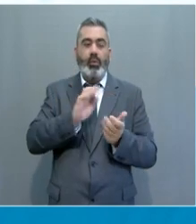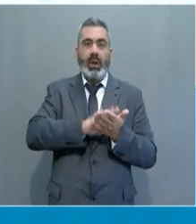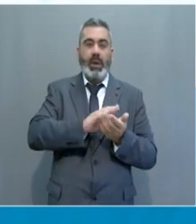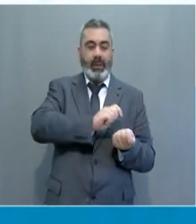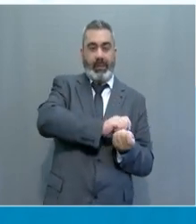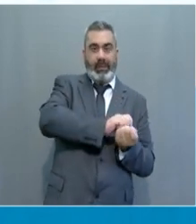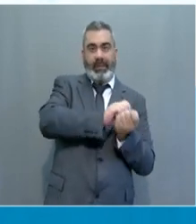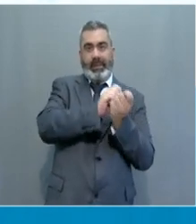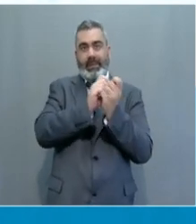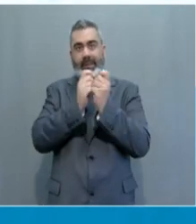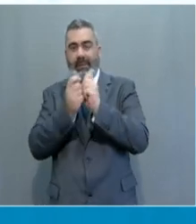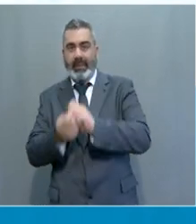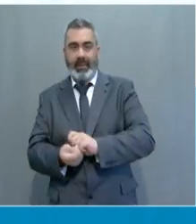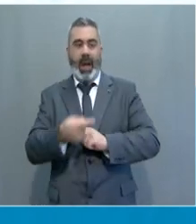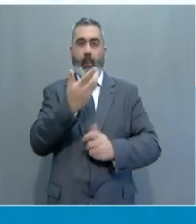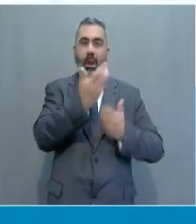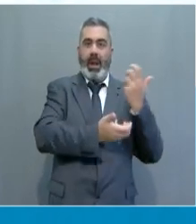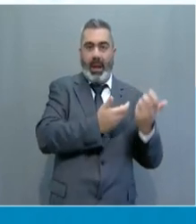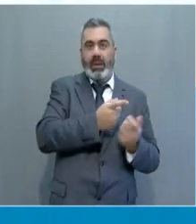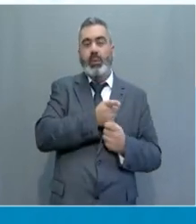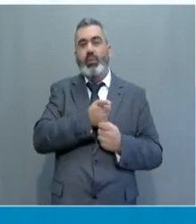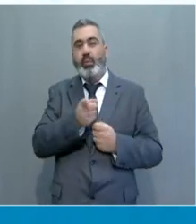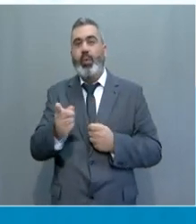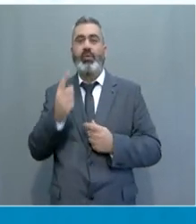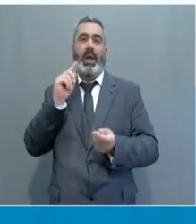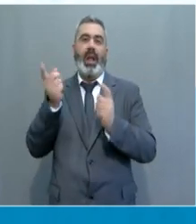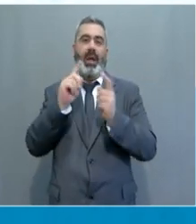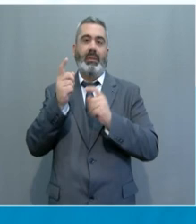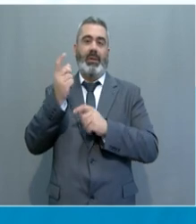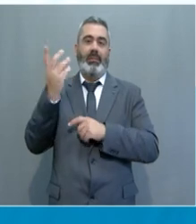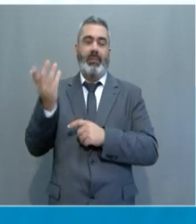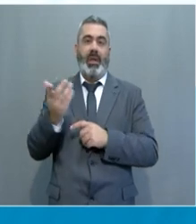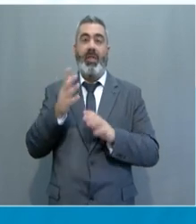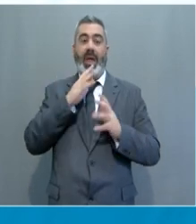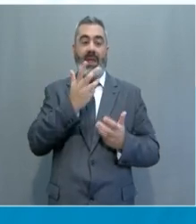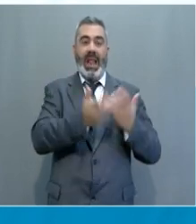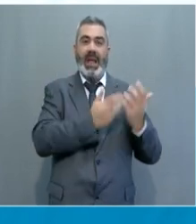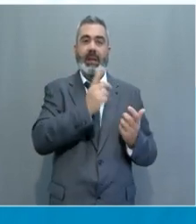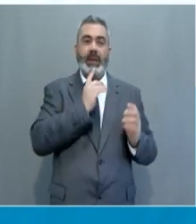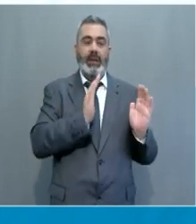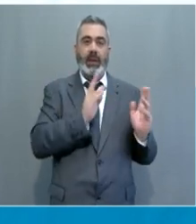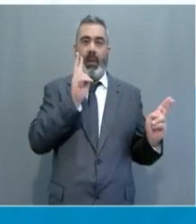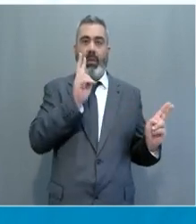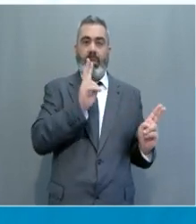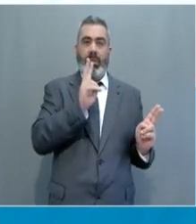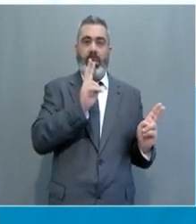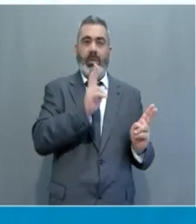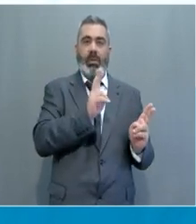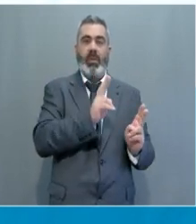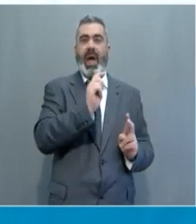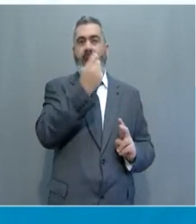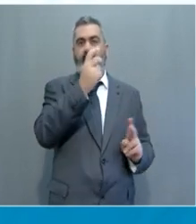προδιαγεγραμμένη, διότι η απόφαση της σταδιακής μείωσης της συμμετοχής του Λιγνίτη στην